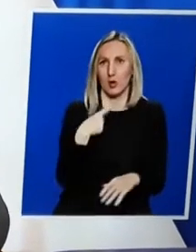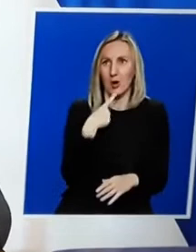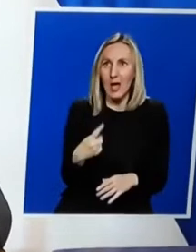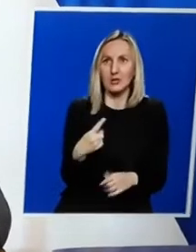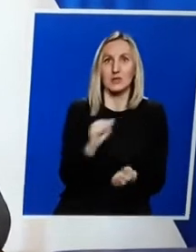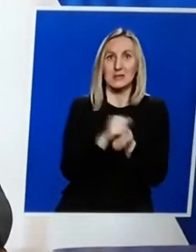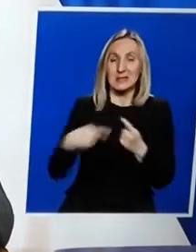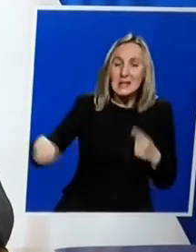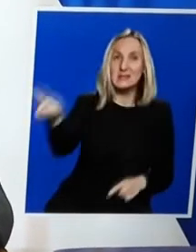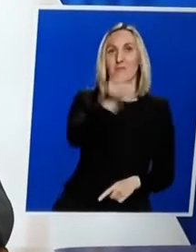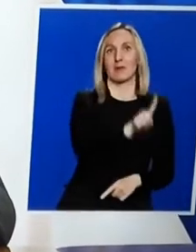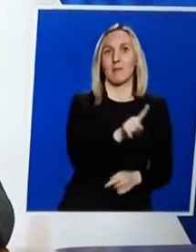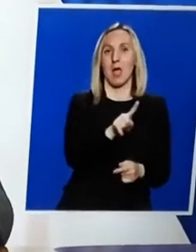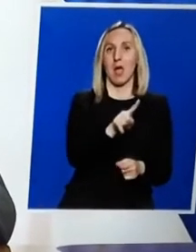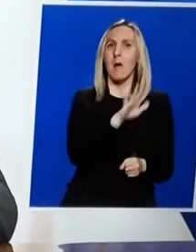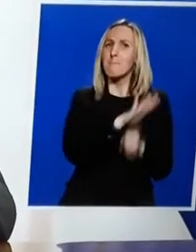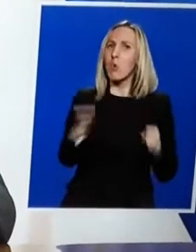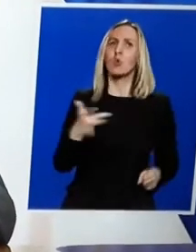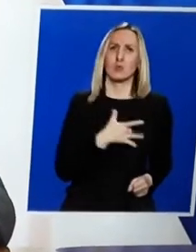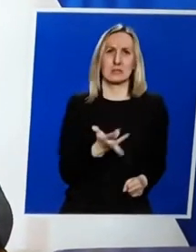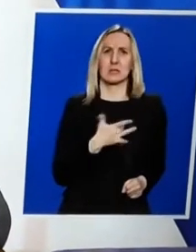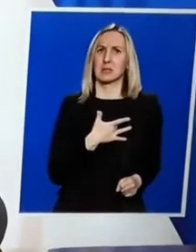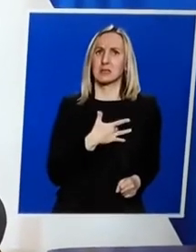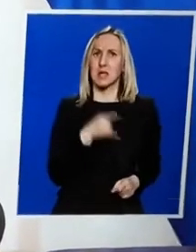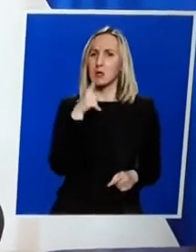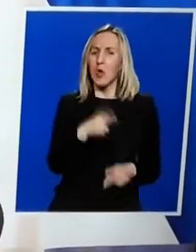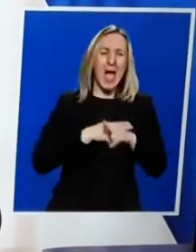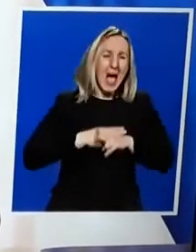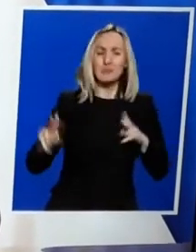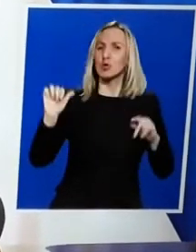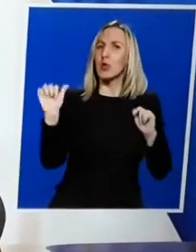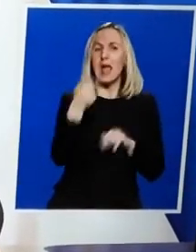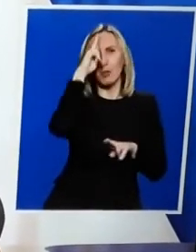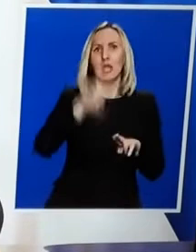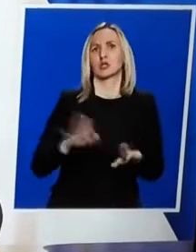punim srcem da je to apsolutno najbolje rešenje koje je